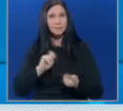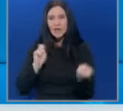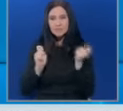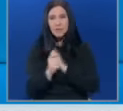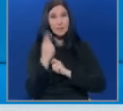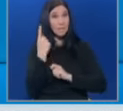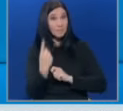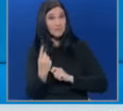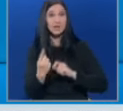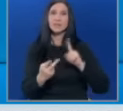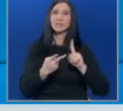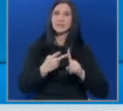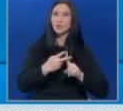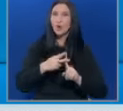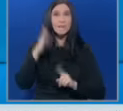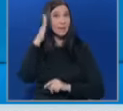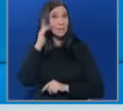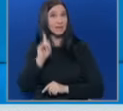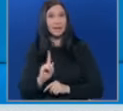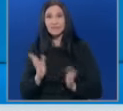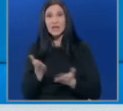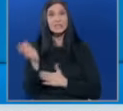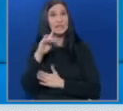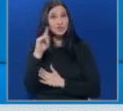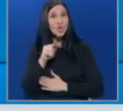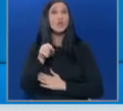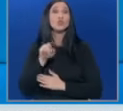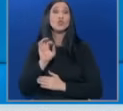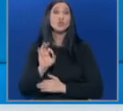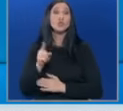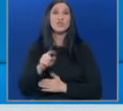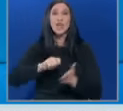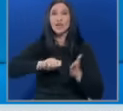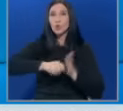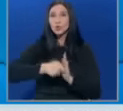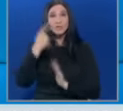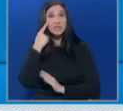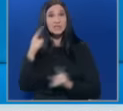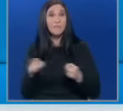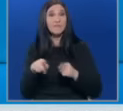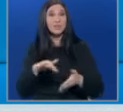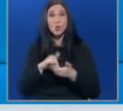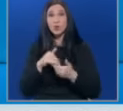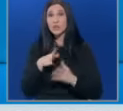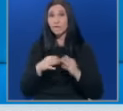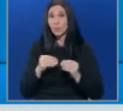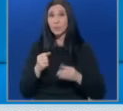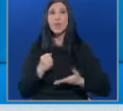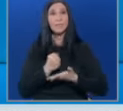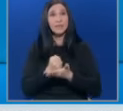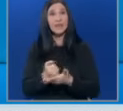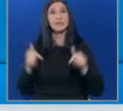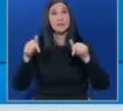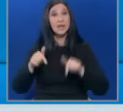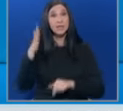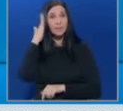Смяната на първия с втори премиер трябва да стане в следващите дни и именно това ще е ключов тест за управляващата коалиция в Румъния. Мандатът на